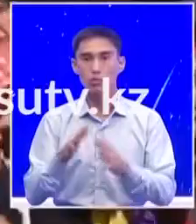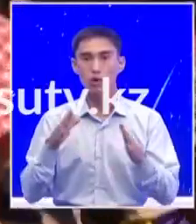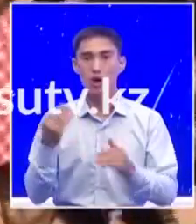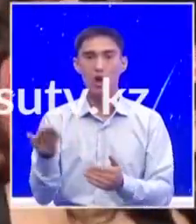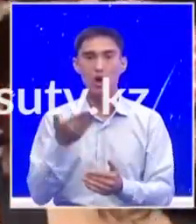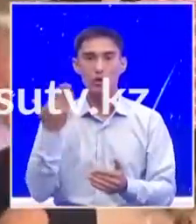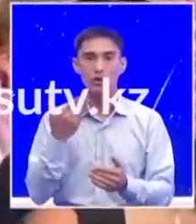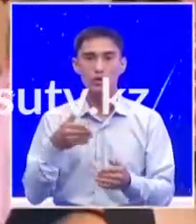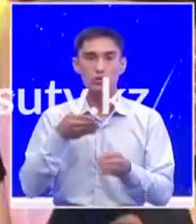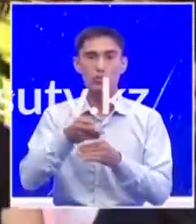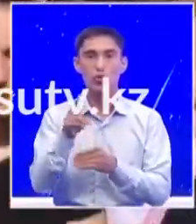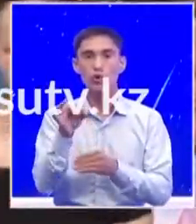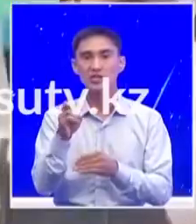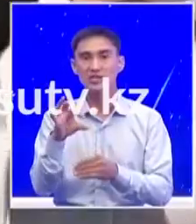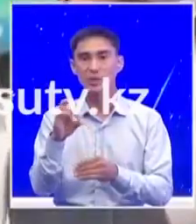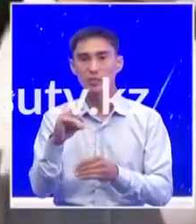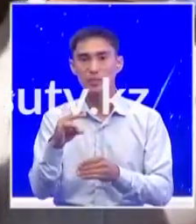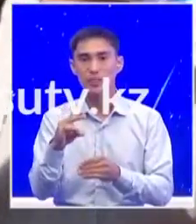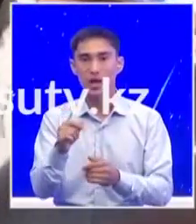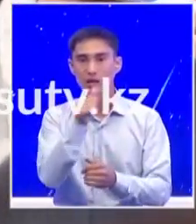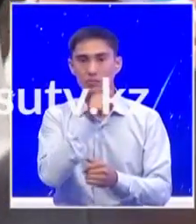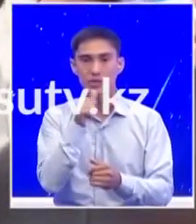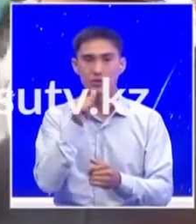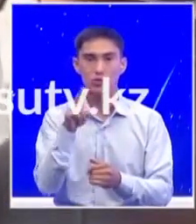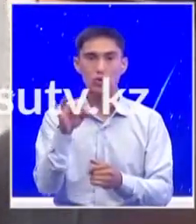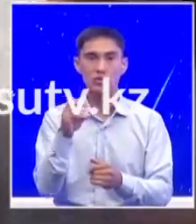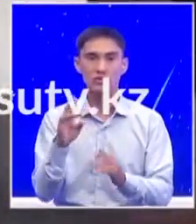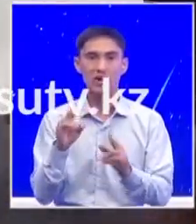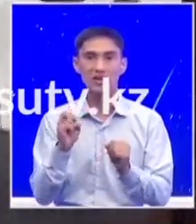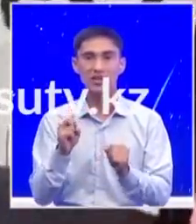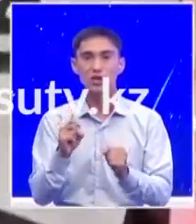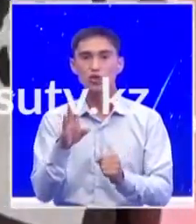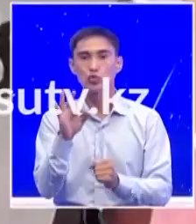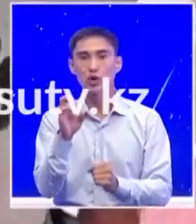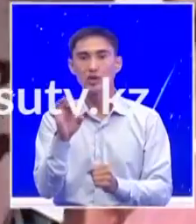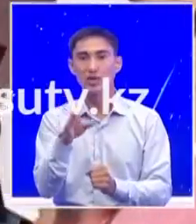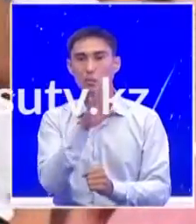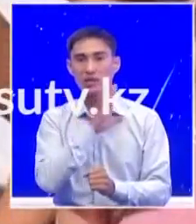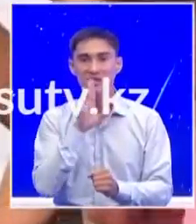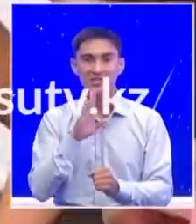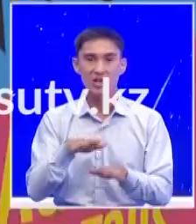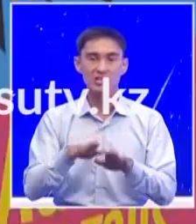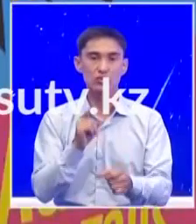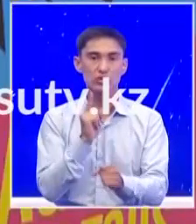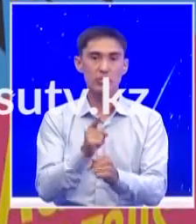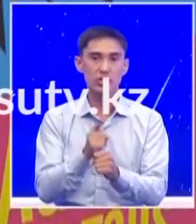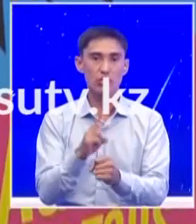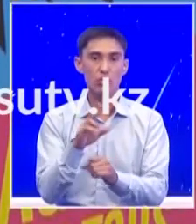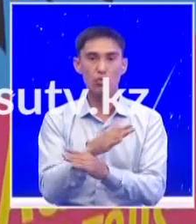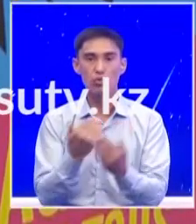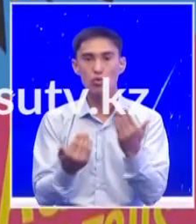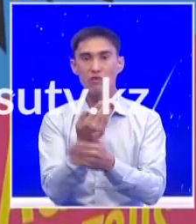более легкий доступ к донорской сперме, но анонимное донорство, как и суррогатное материнство, останутся запрещены.